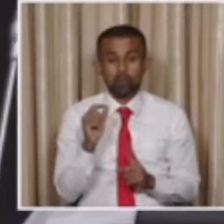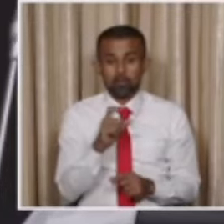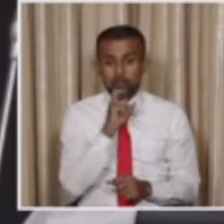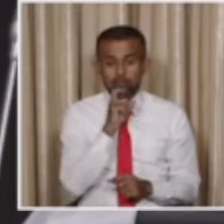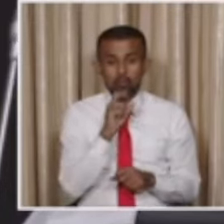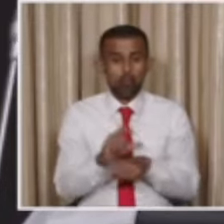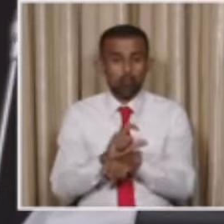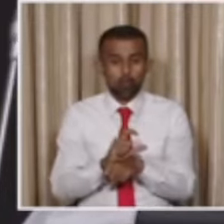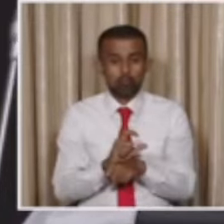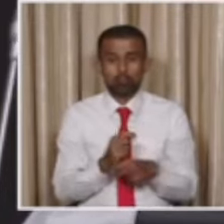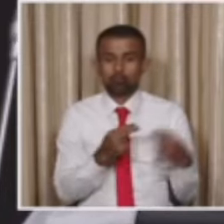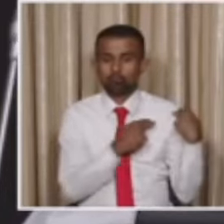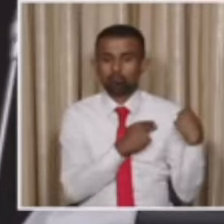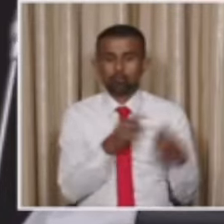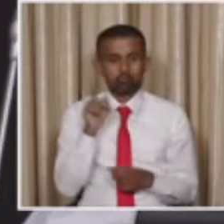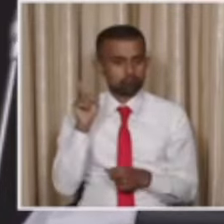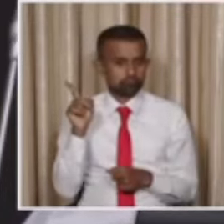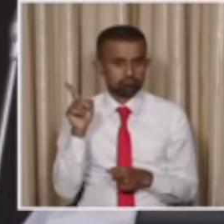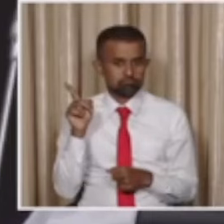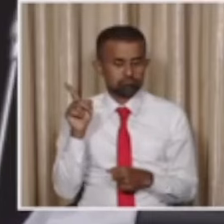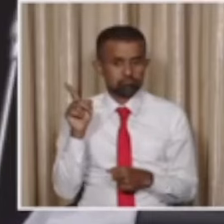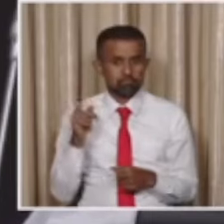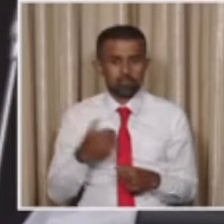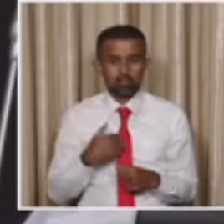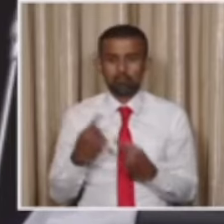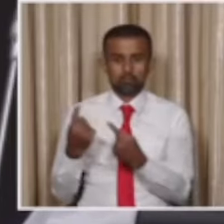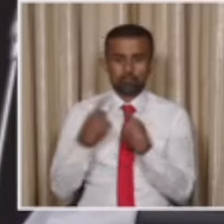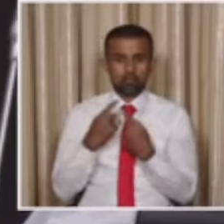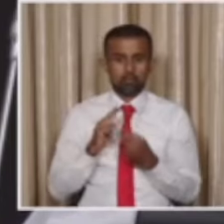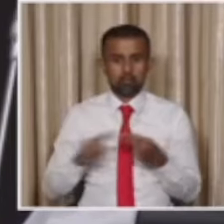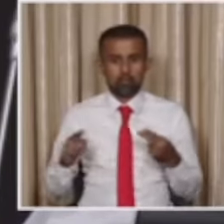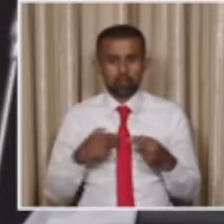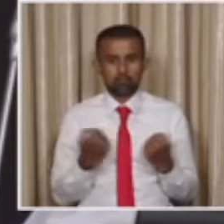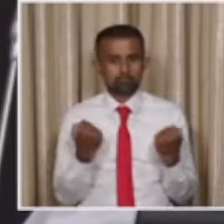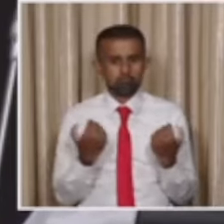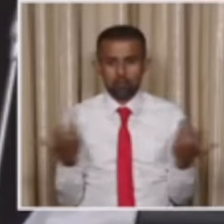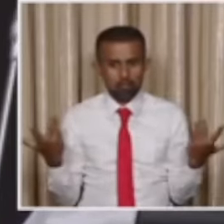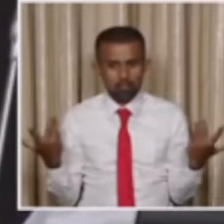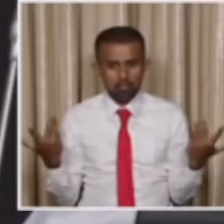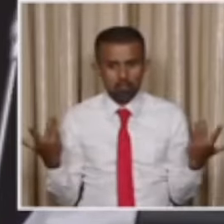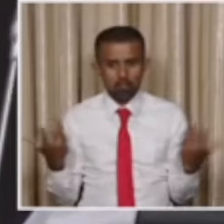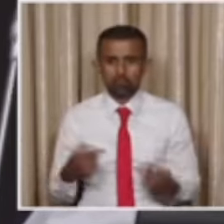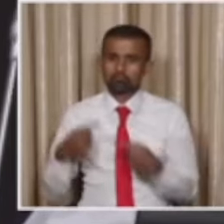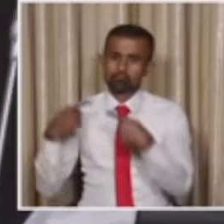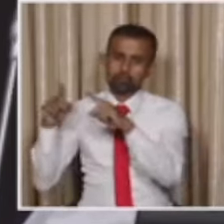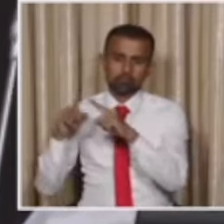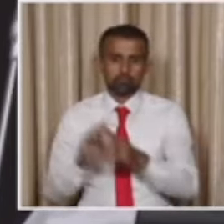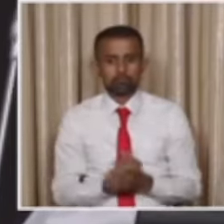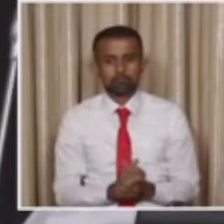සභාව කරුණාකරලා ඒ වගකීම් අපේ පිට පාරන්න එපා. අපිට ඒ පිළිබඳ බලයක් නැහැ. ඒක නිසා ඒගොල්ලේ ඒ වගකීම් ගන්න